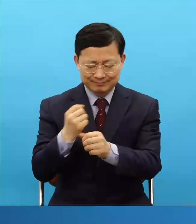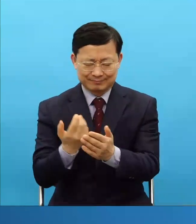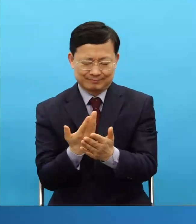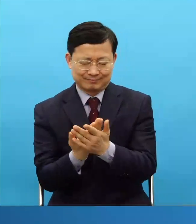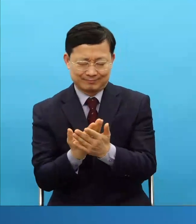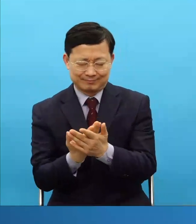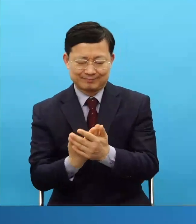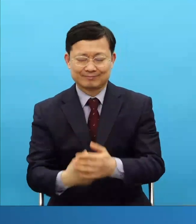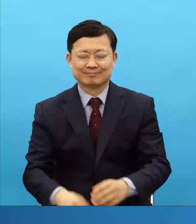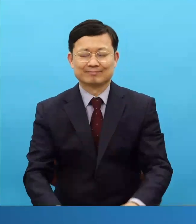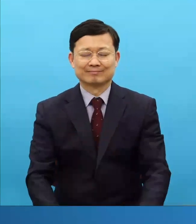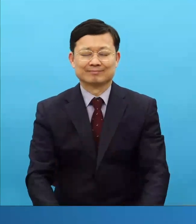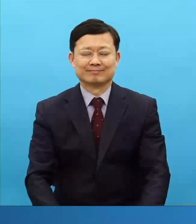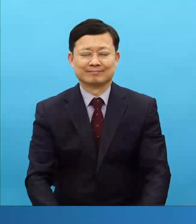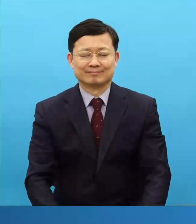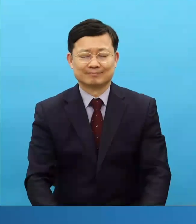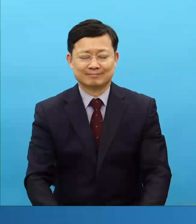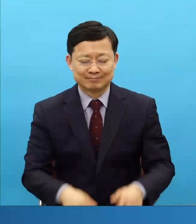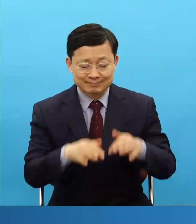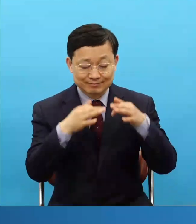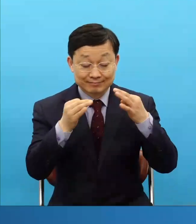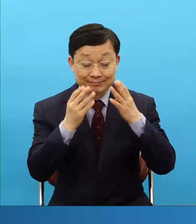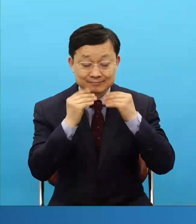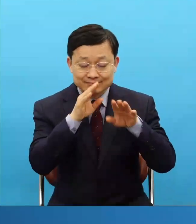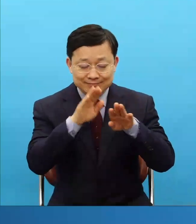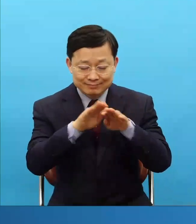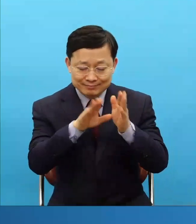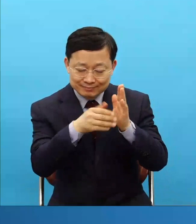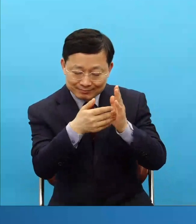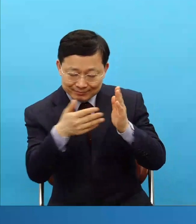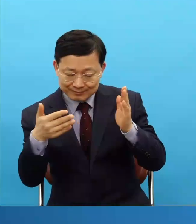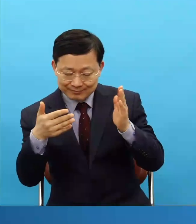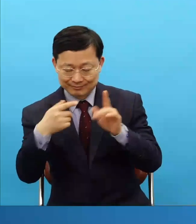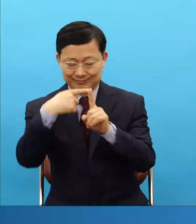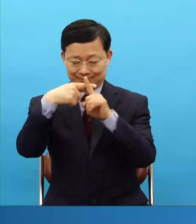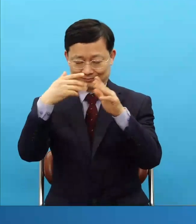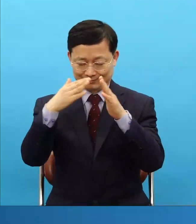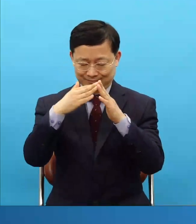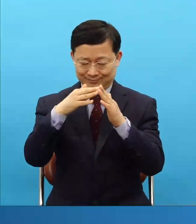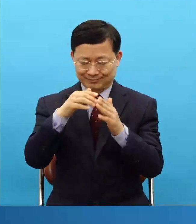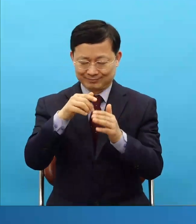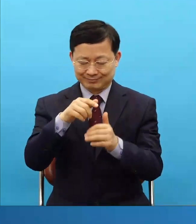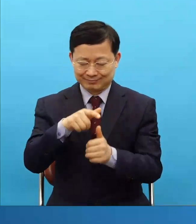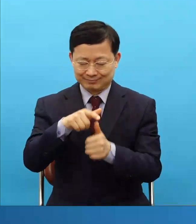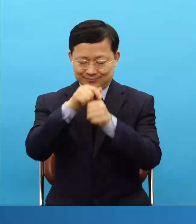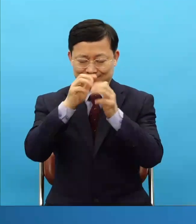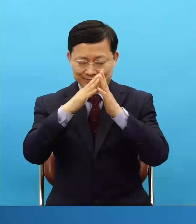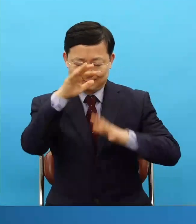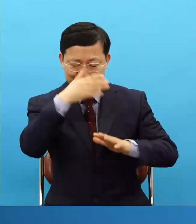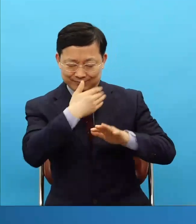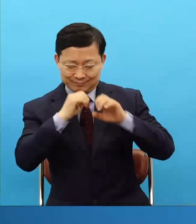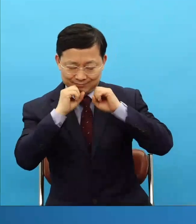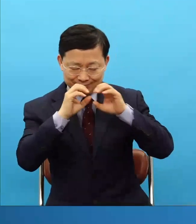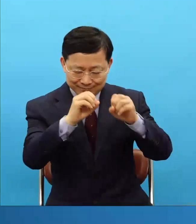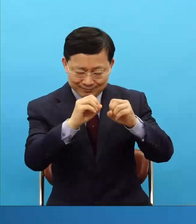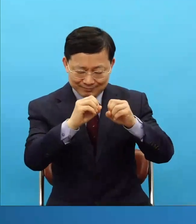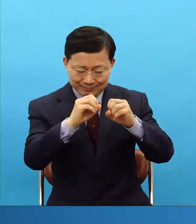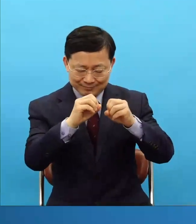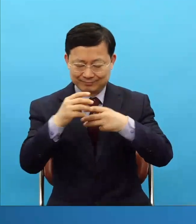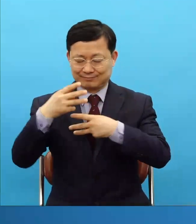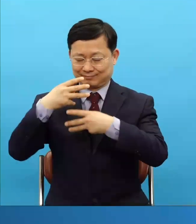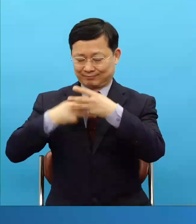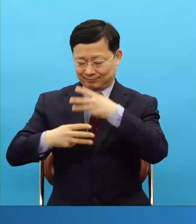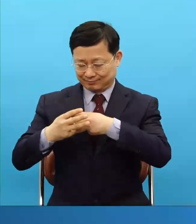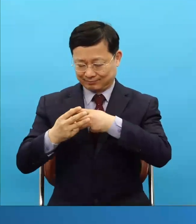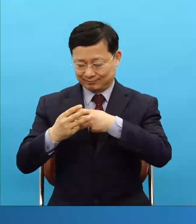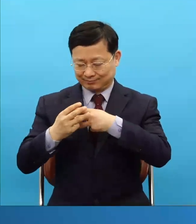to conquer the world. 금토일 시대 속에서 교회를 살리며 현장을 살리는 렘넌트로 서게 해주세요. Through the age of